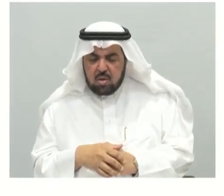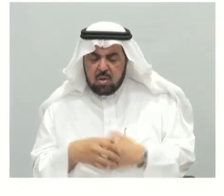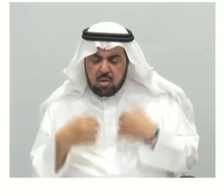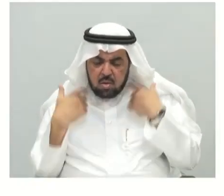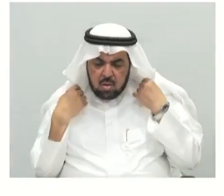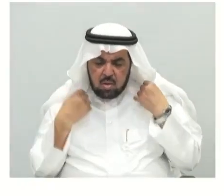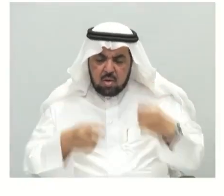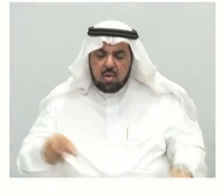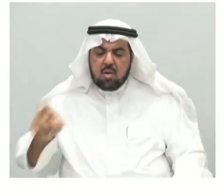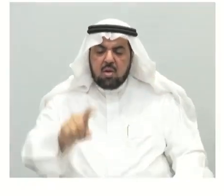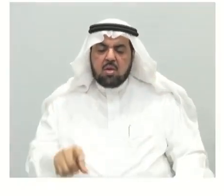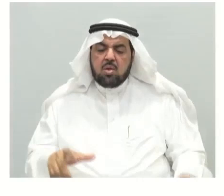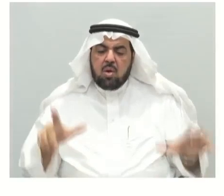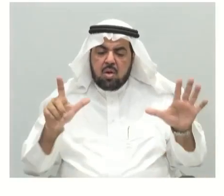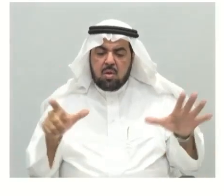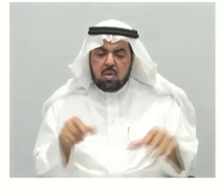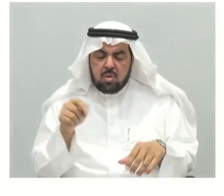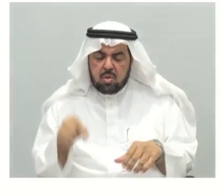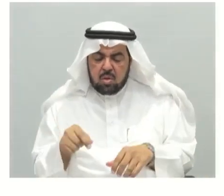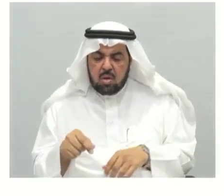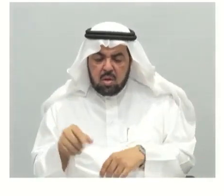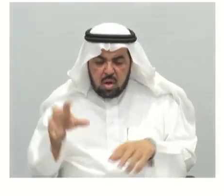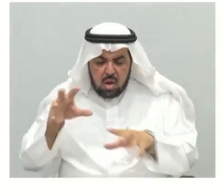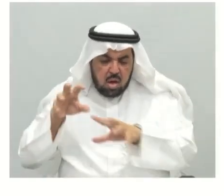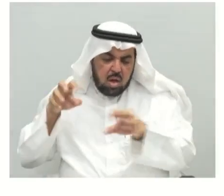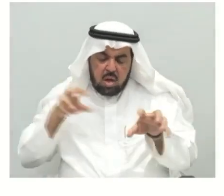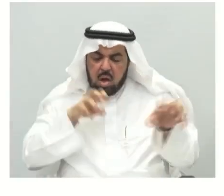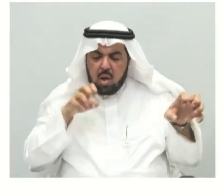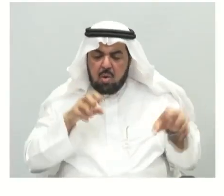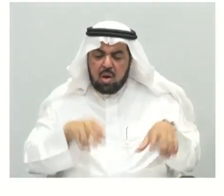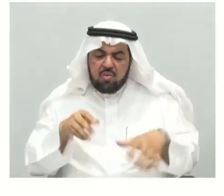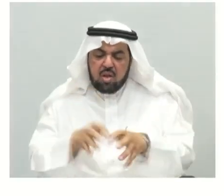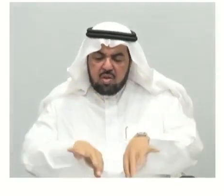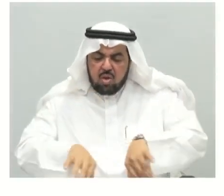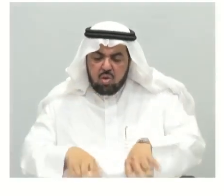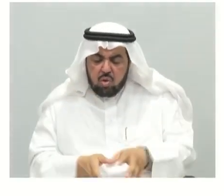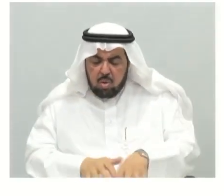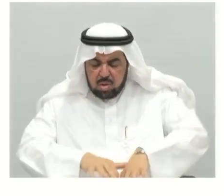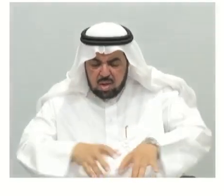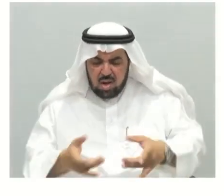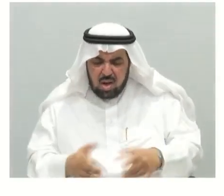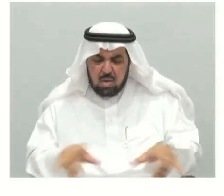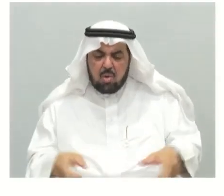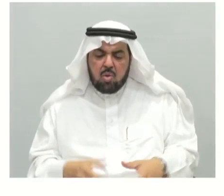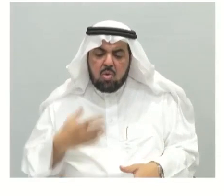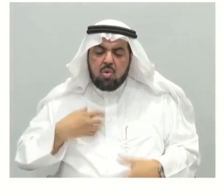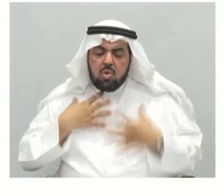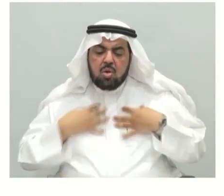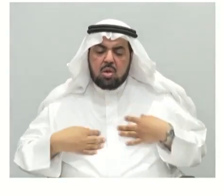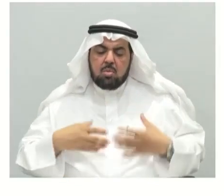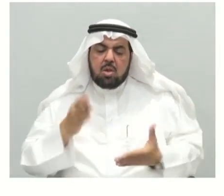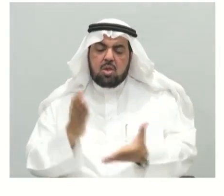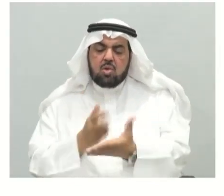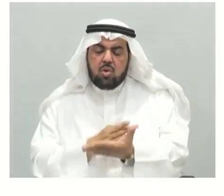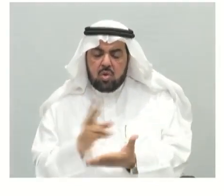السؤال الساب عش اذا وجدت حيوانا في تربه الغابه ولجس جزءان جسمه